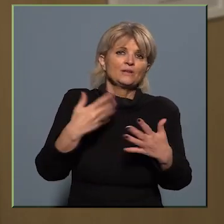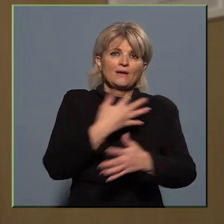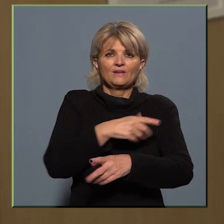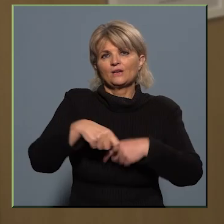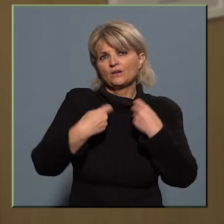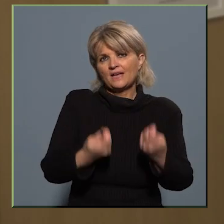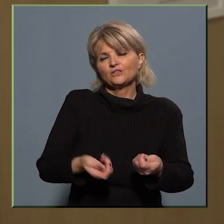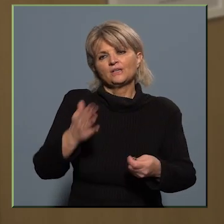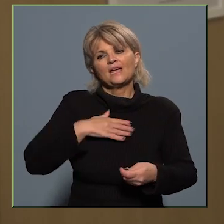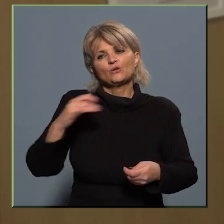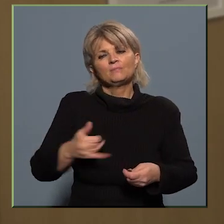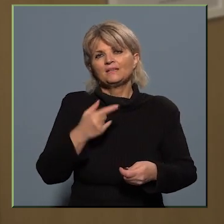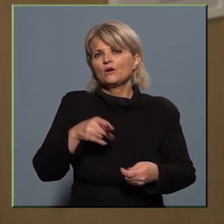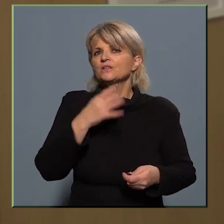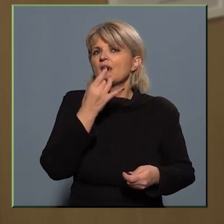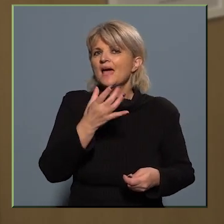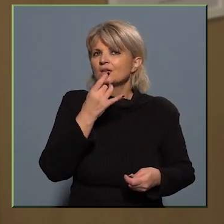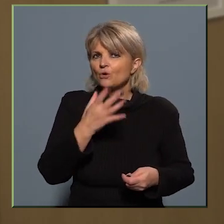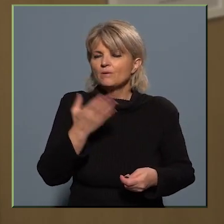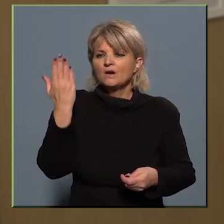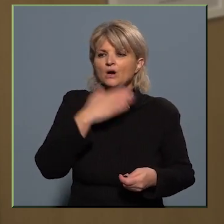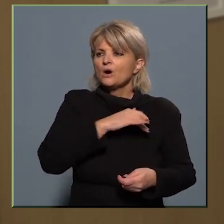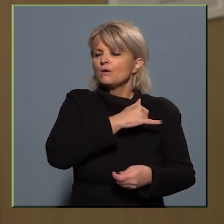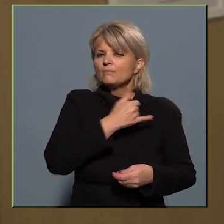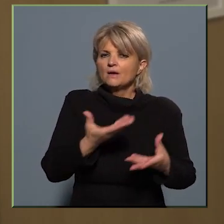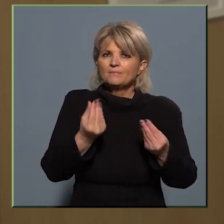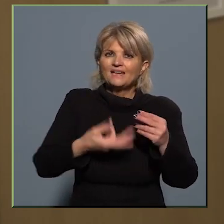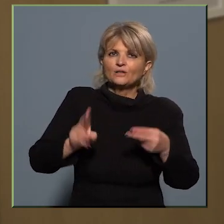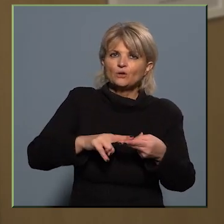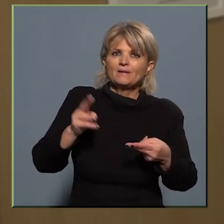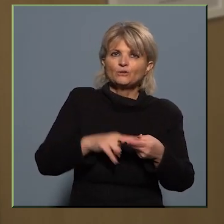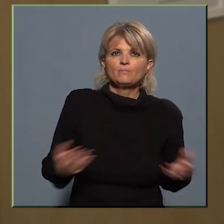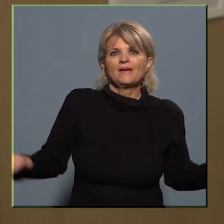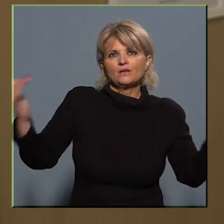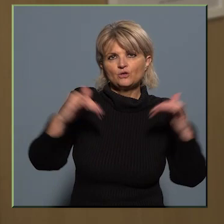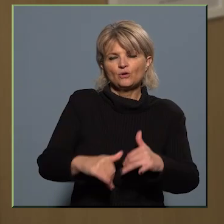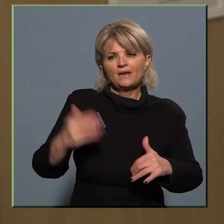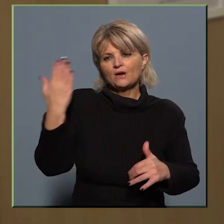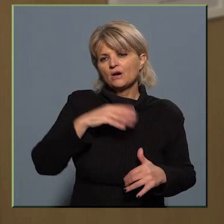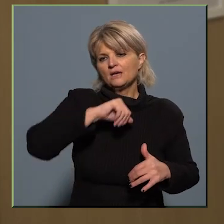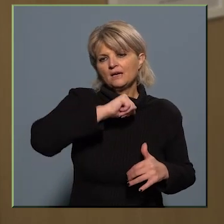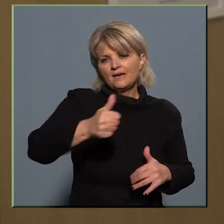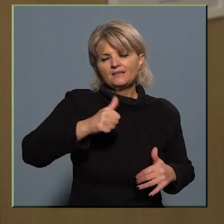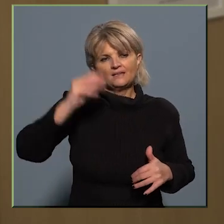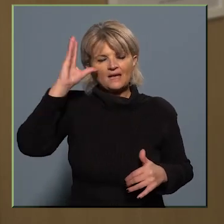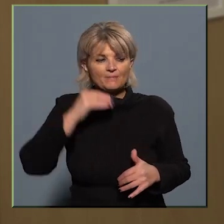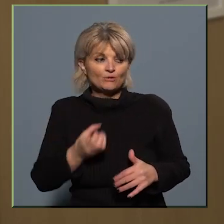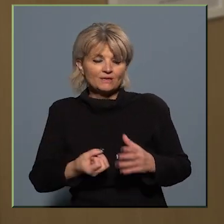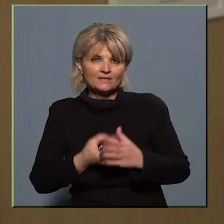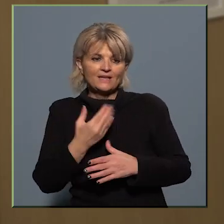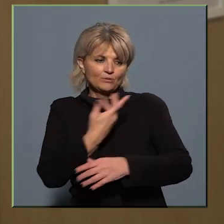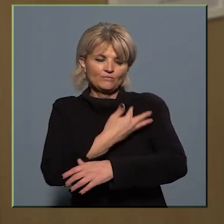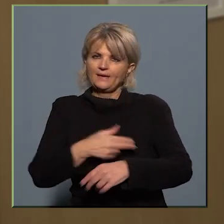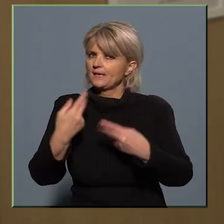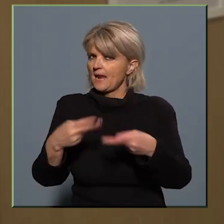sem. Nekünk mindig az a jobb, és a betegeknek is az a jobb, ha minél többen eljönnek. Ha ne adj Isten egy-egy emberről kiderül, hogy az ő vérét nem lehet